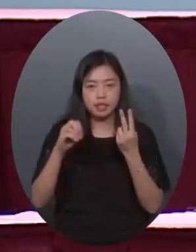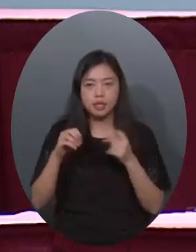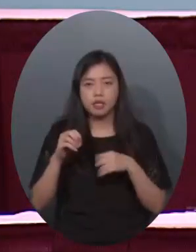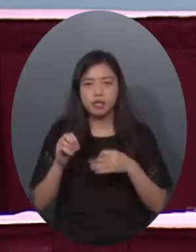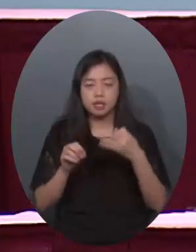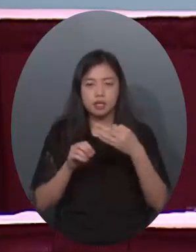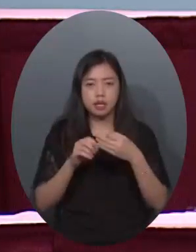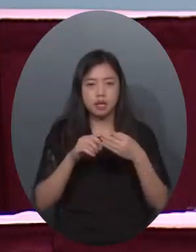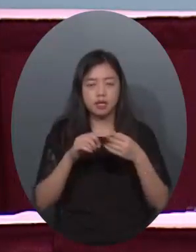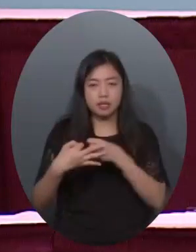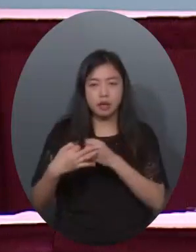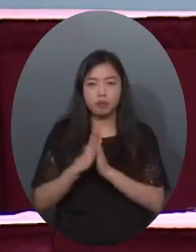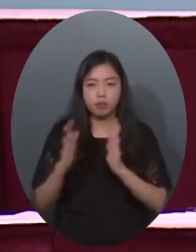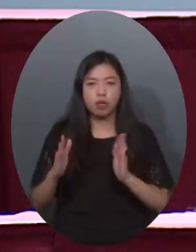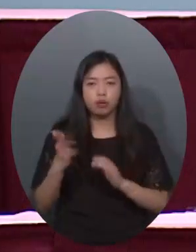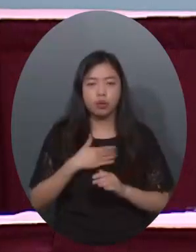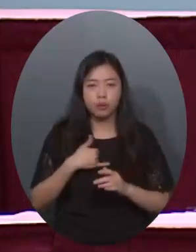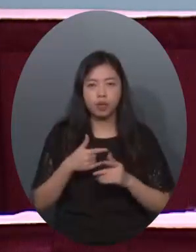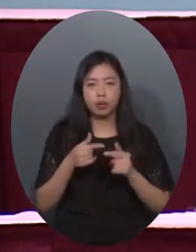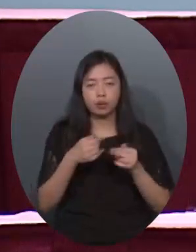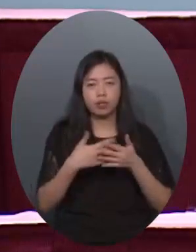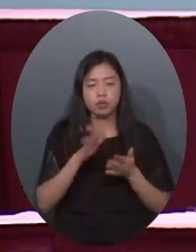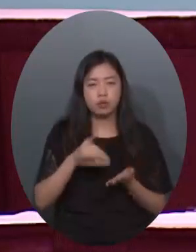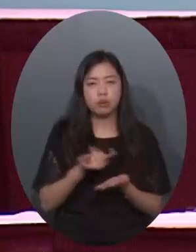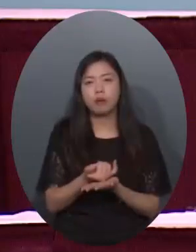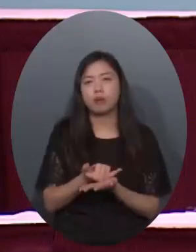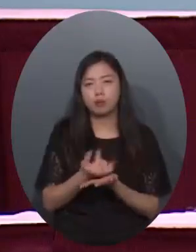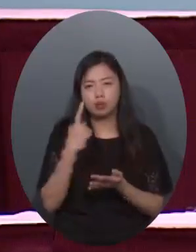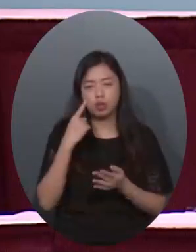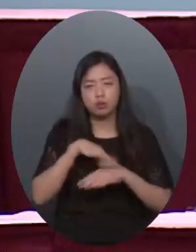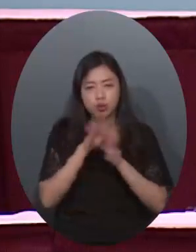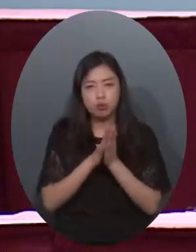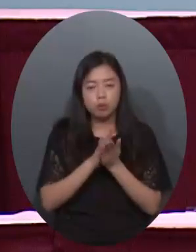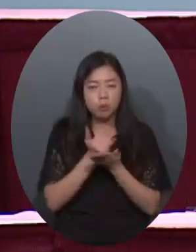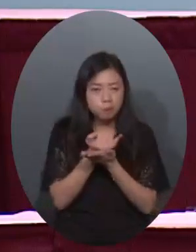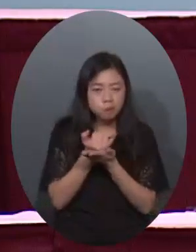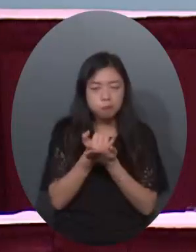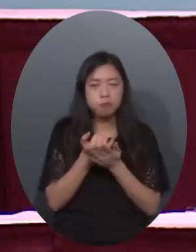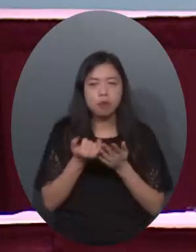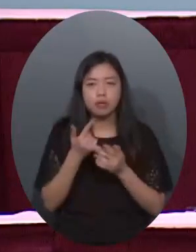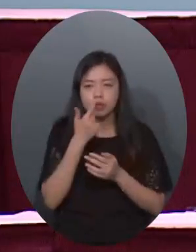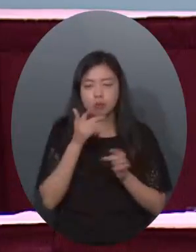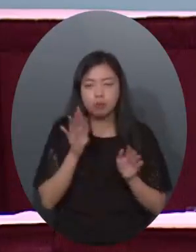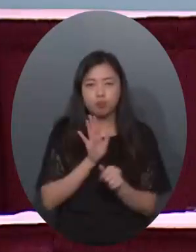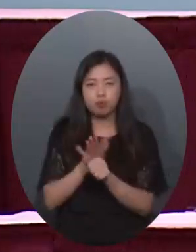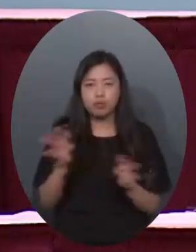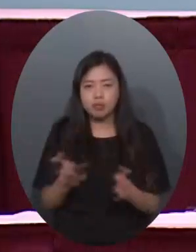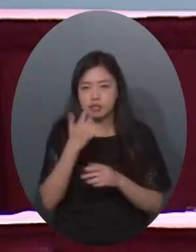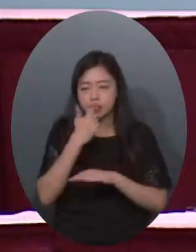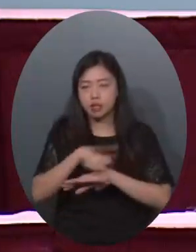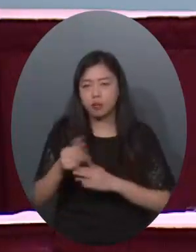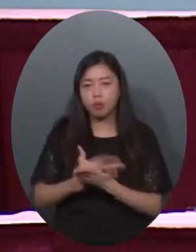的為確定港鐵董事局運作適合推動新企業策略。